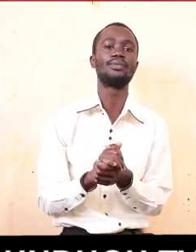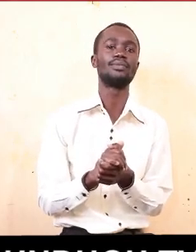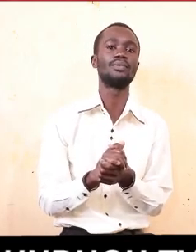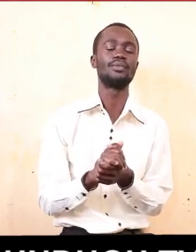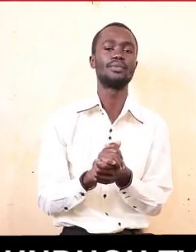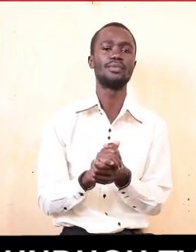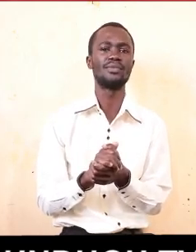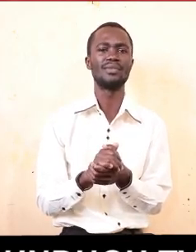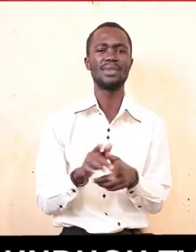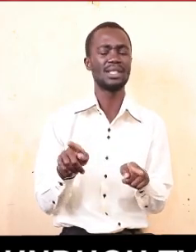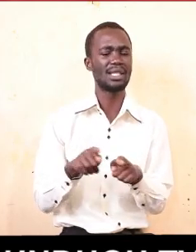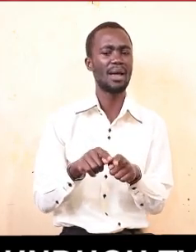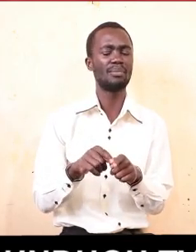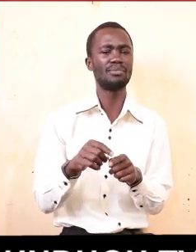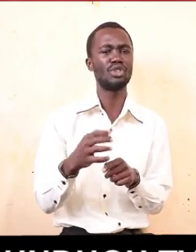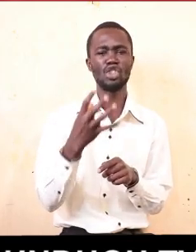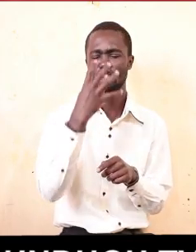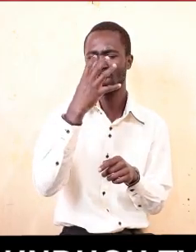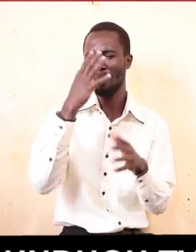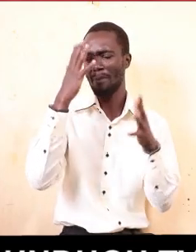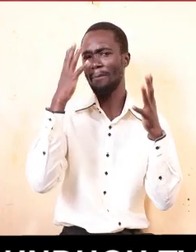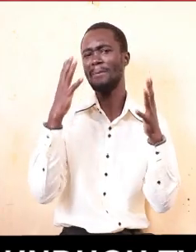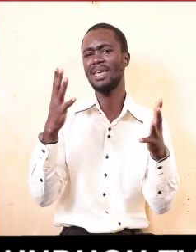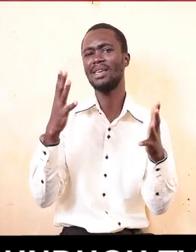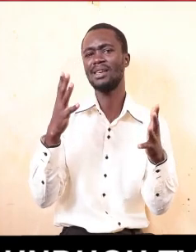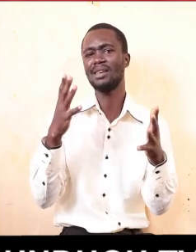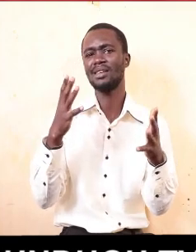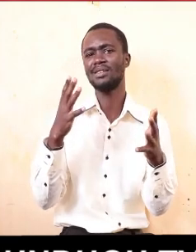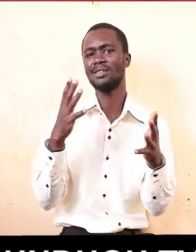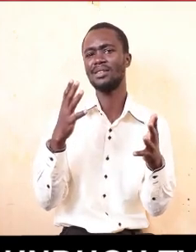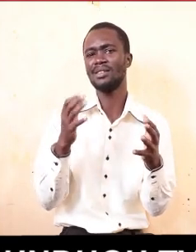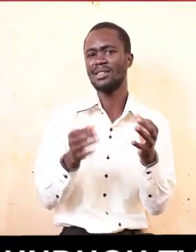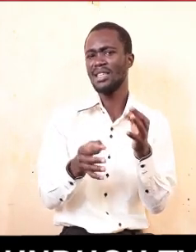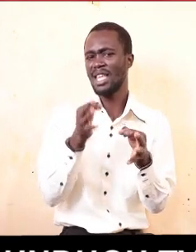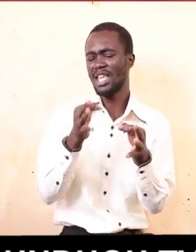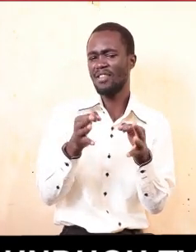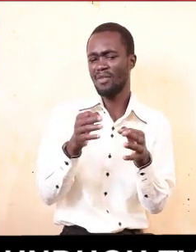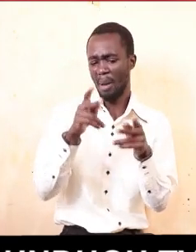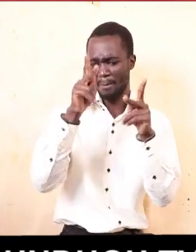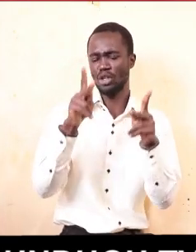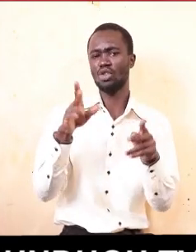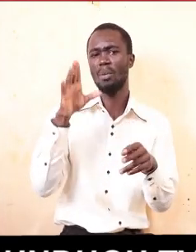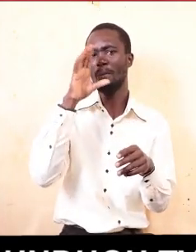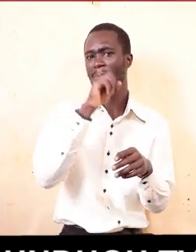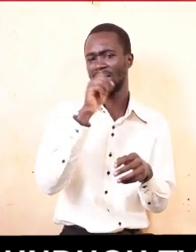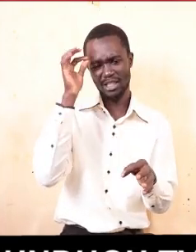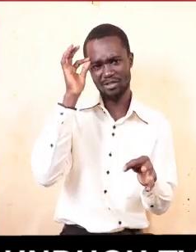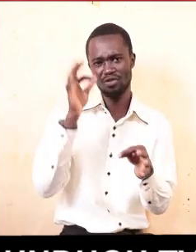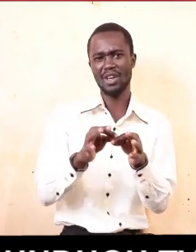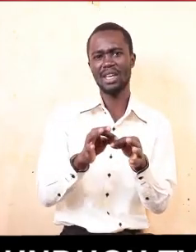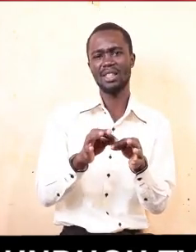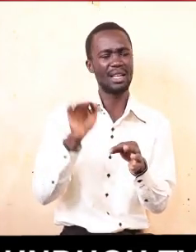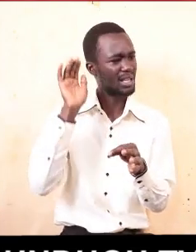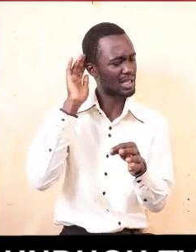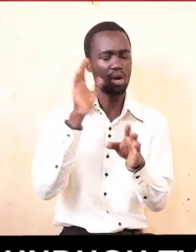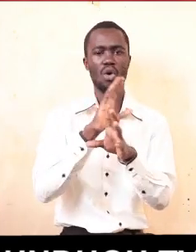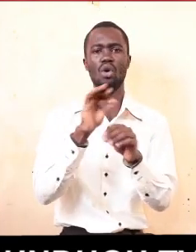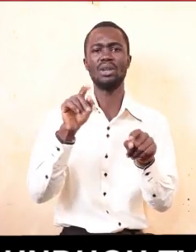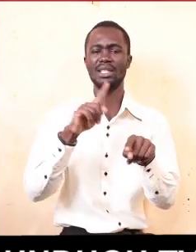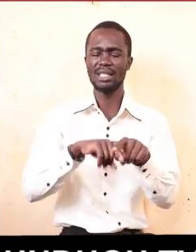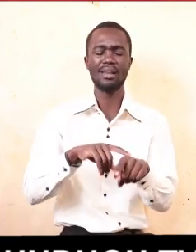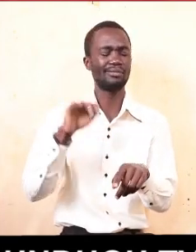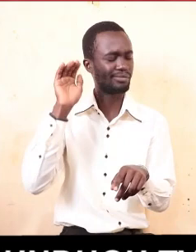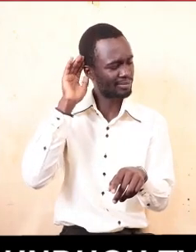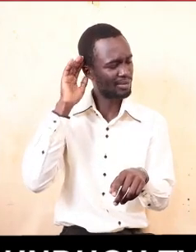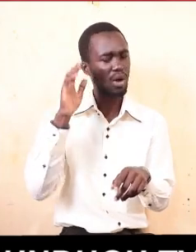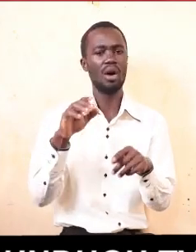aibu kama mtu atapoteza kwa kukosa imani na kutokusikiliza. Tukitii sauti ya